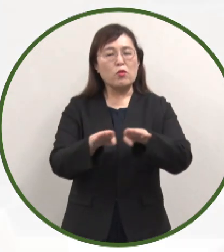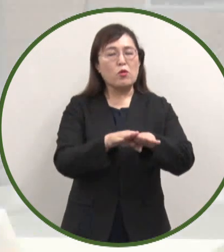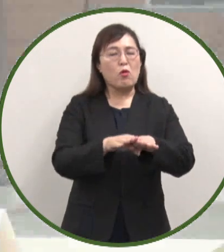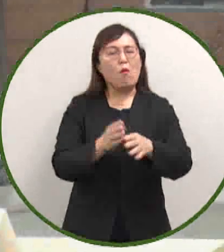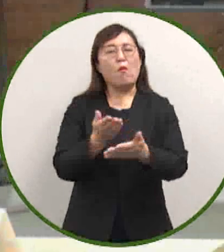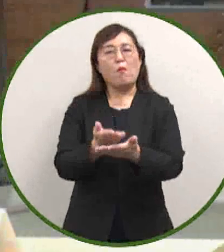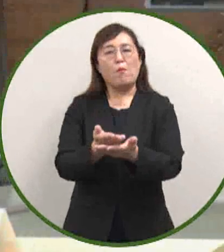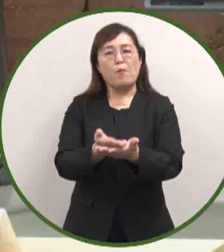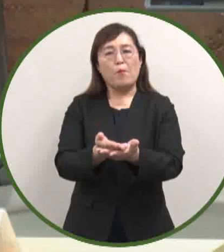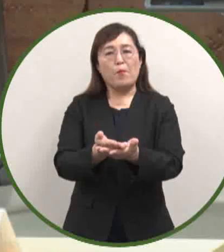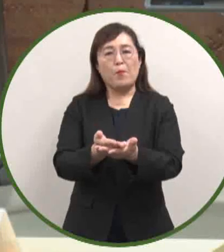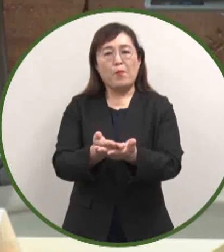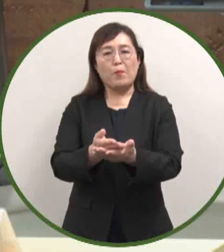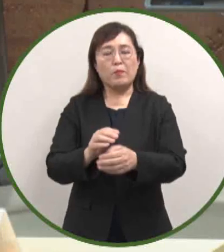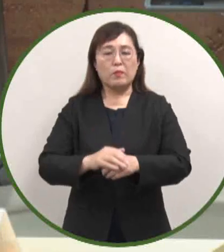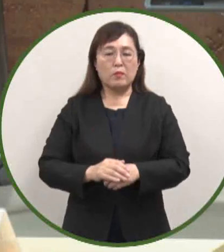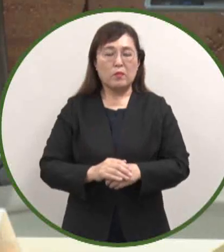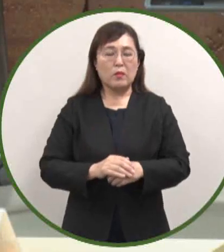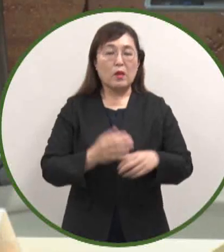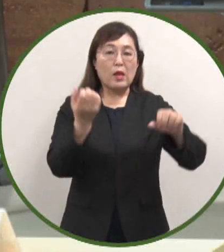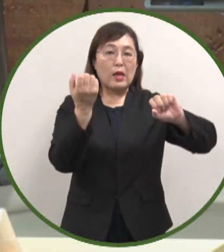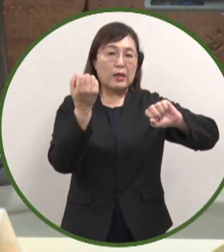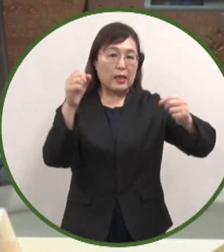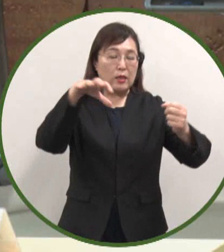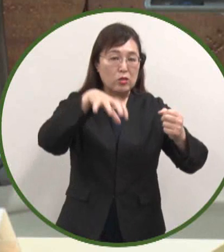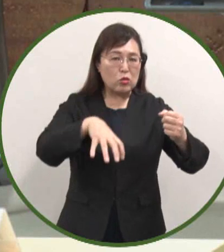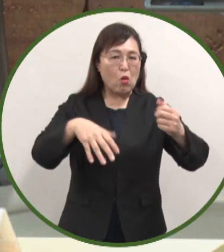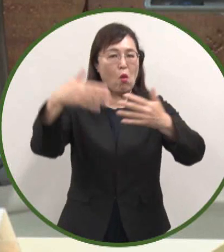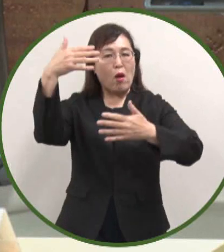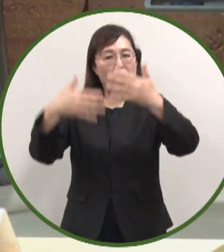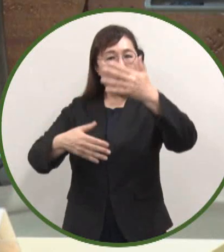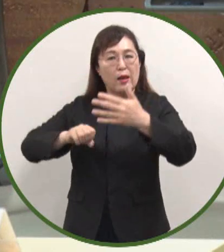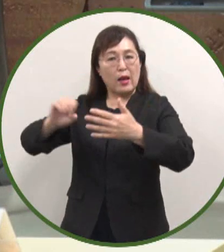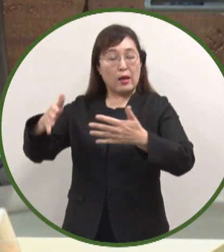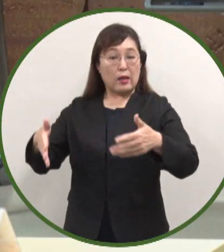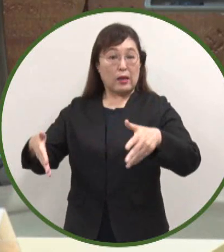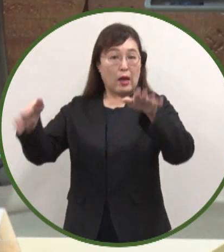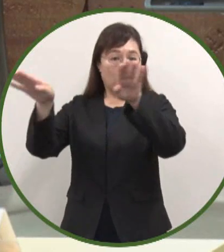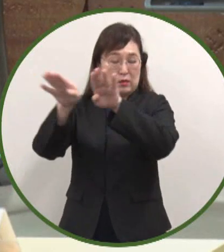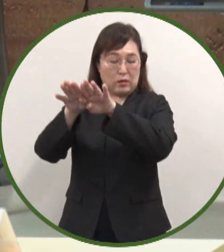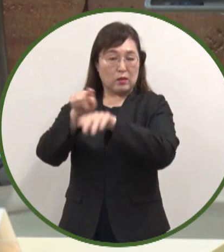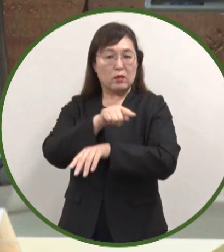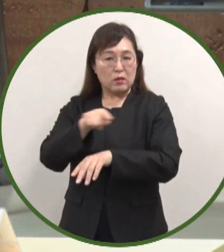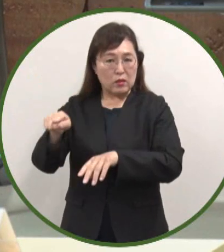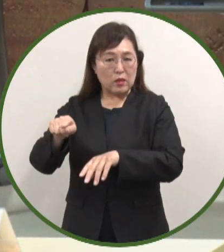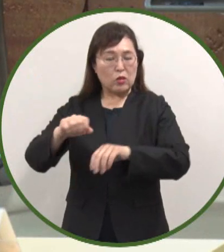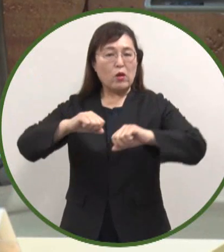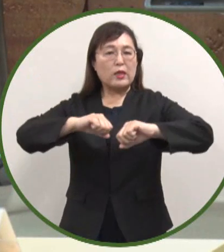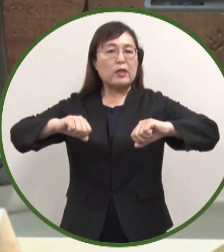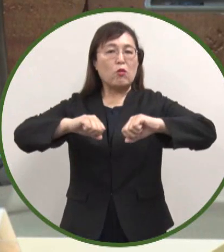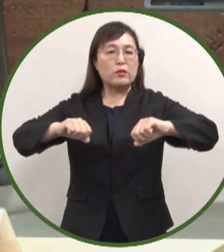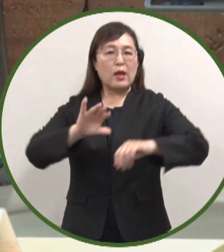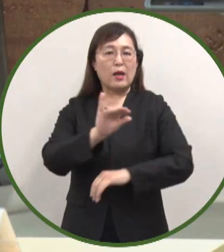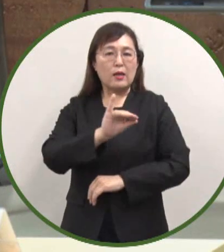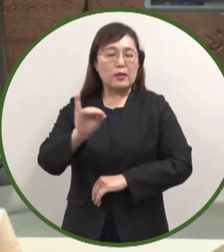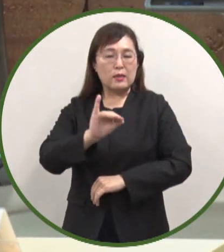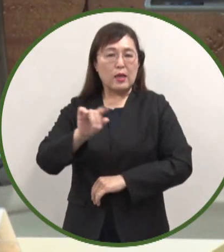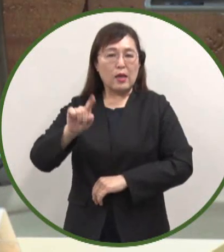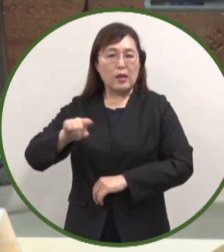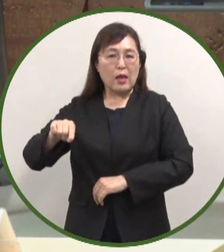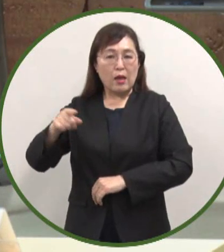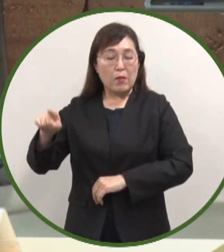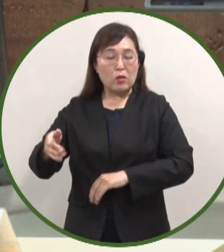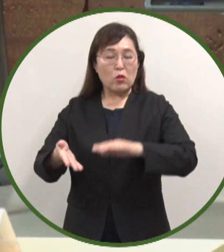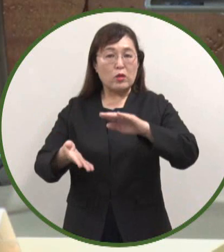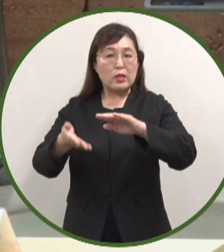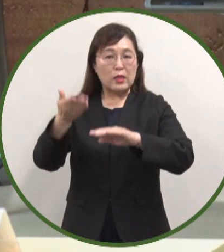。劇場など、映画館や劇場などで1000平方メートルを超える施